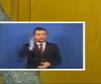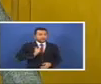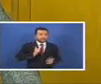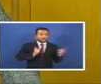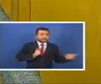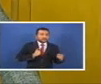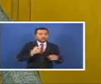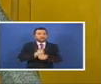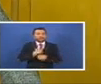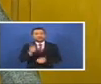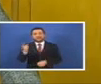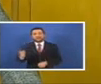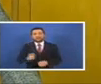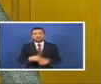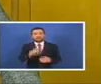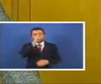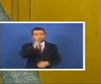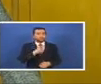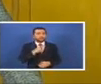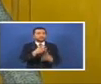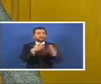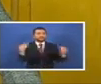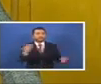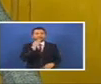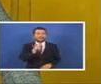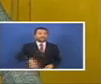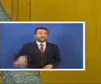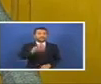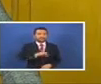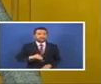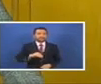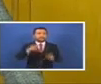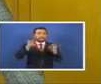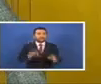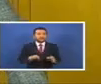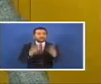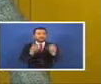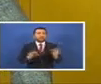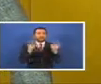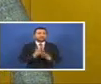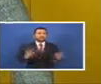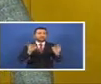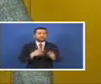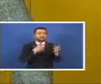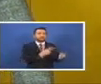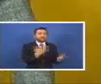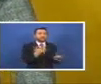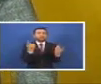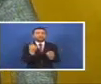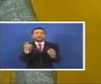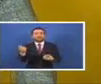askerinden gerillasına, yüz binlerce genci başlatıcısı olmadıkları, herhangi